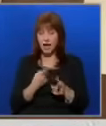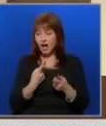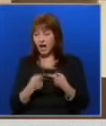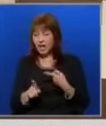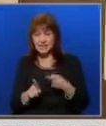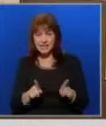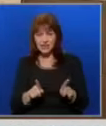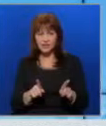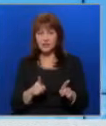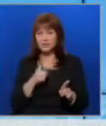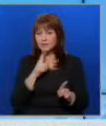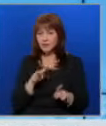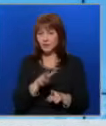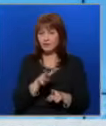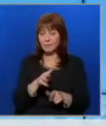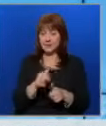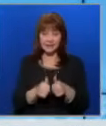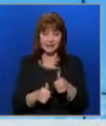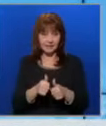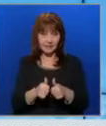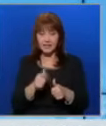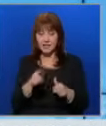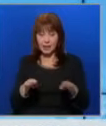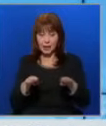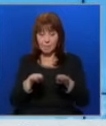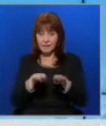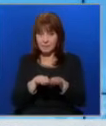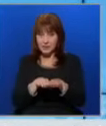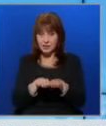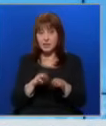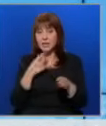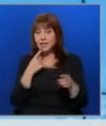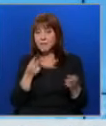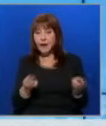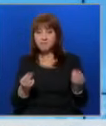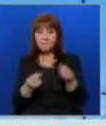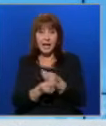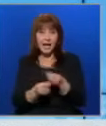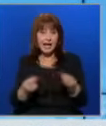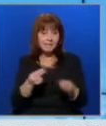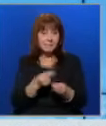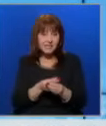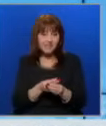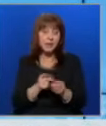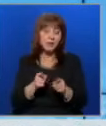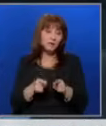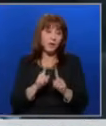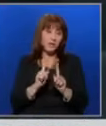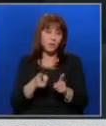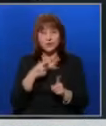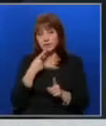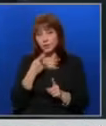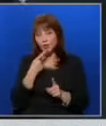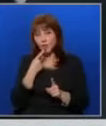различия между двамата кандидати и те ги приближат или има разместване, тогава вече можем да говорим и